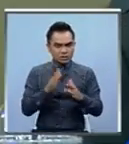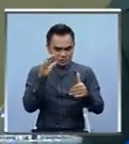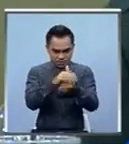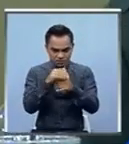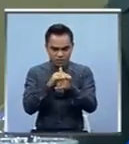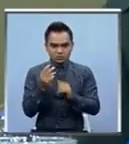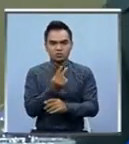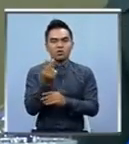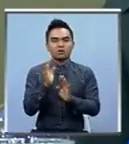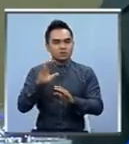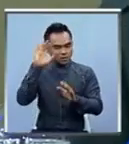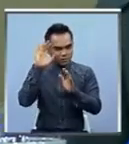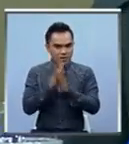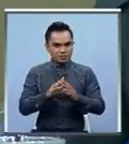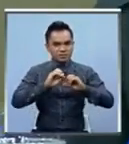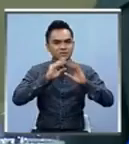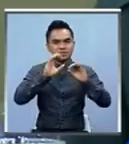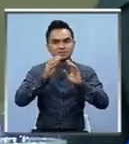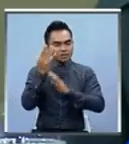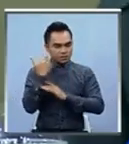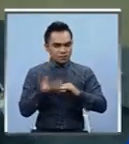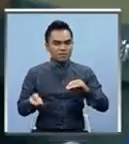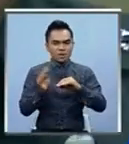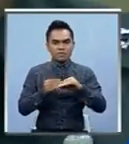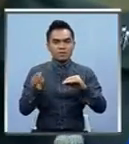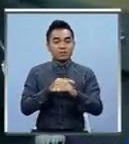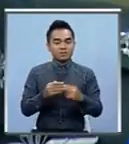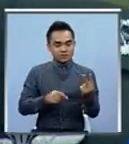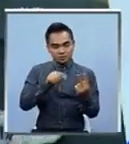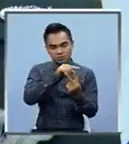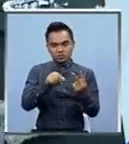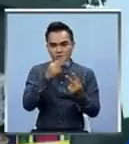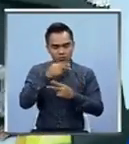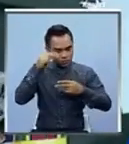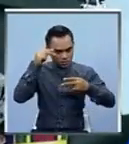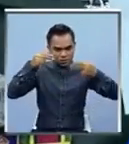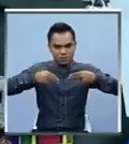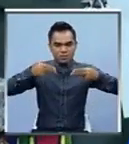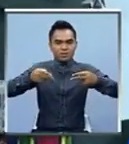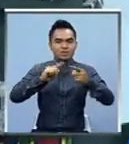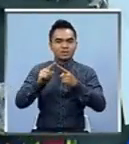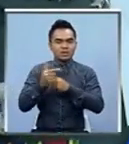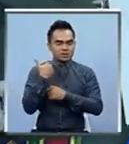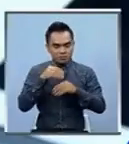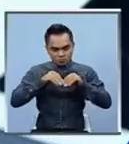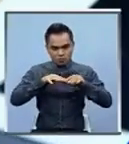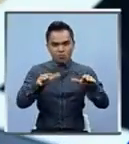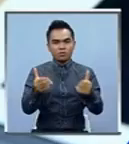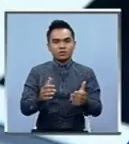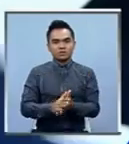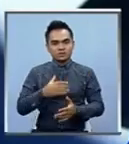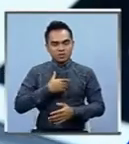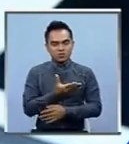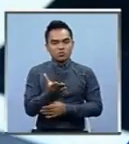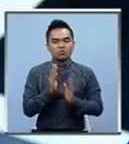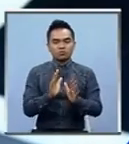ำรวจได้นำภาพใบหน้าที่ชัดเจนขึ้นจาก1ใน2ของคนร้ายที่ได้จากกล้องวงจรปิดในจุดอื่นมาเปิดเผยเพื่อขอให้ประชาชนที่พ